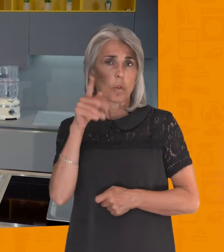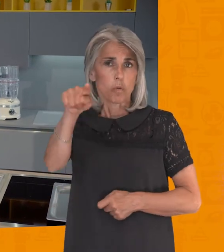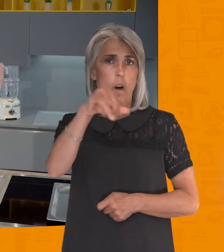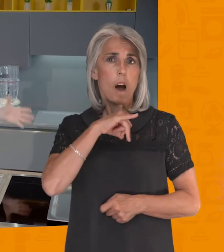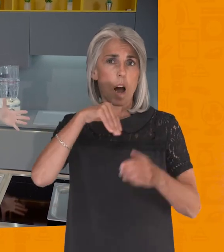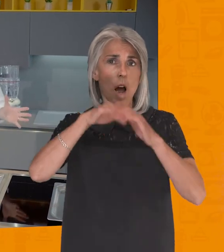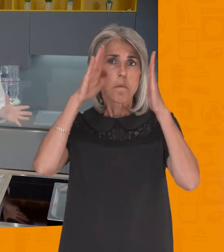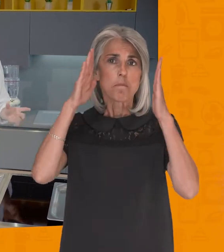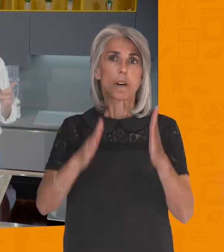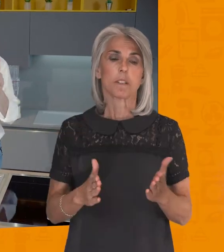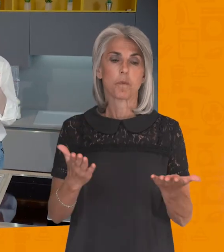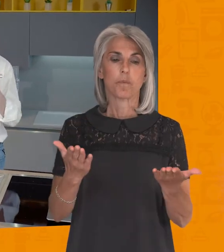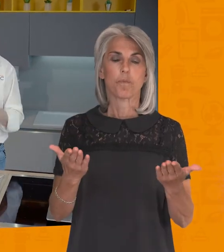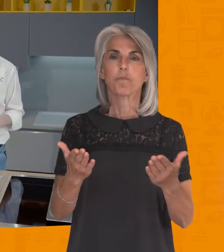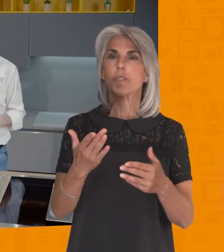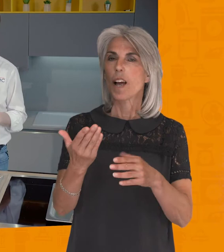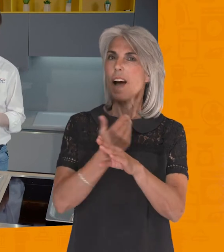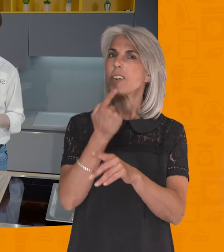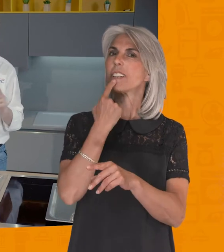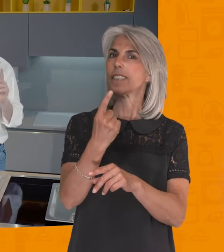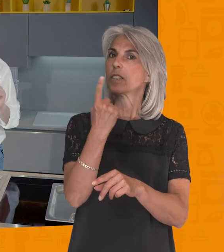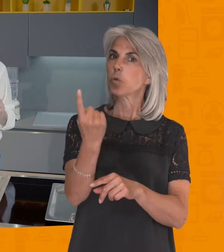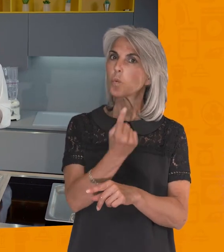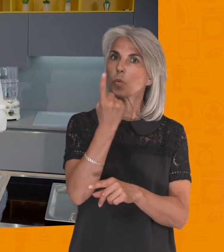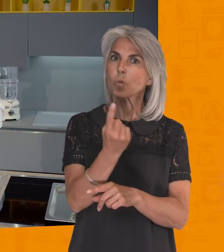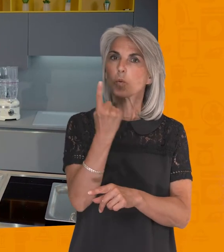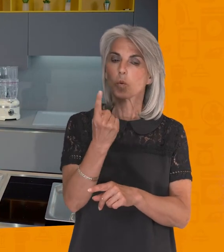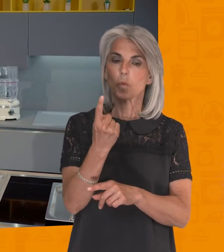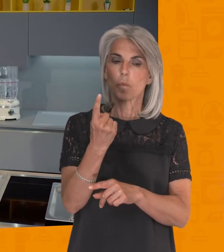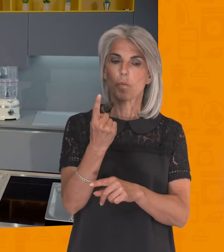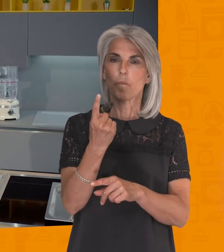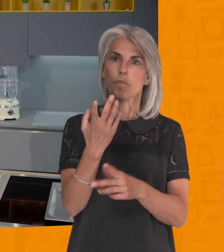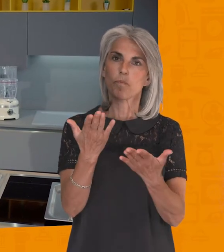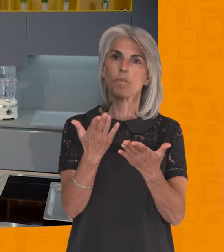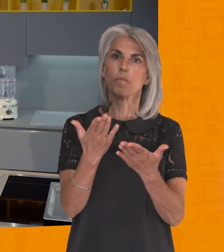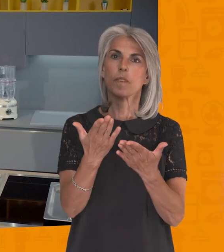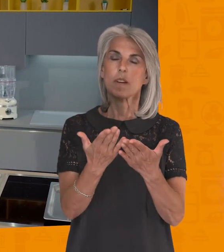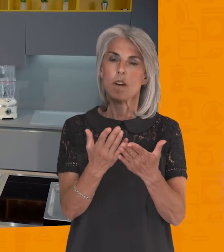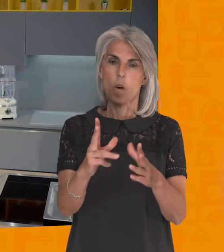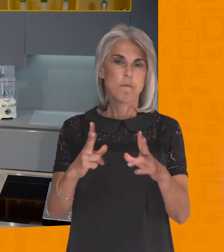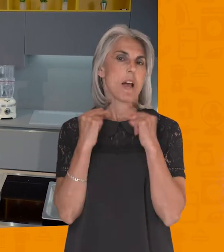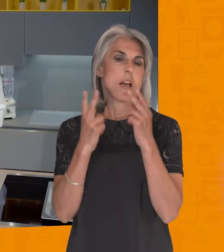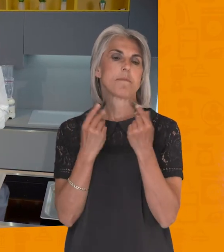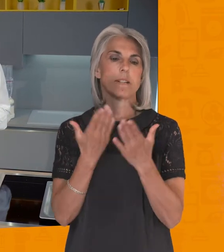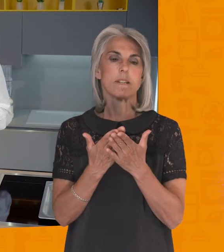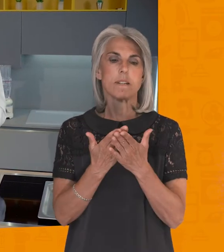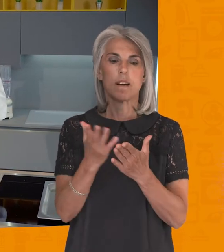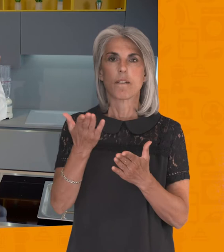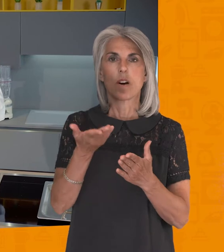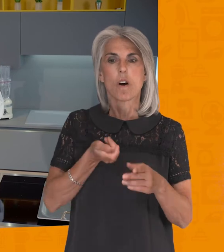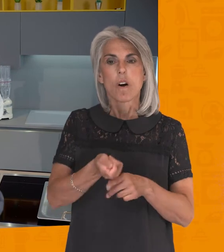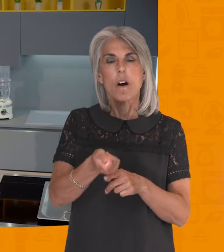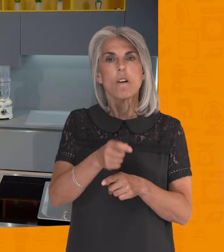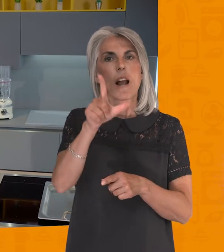vous servez tous les jours. Alors, avant de vous dire ce que c'est, on doit toujours rendre, en tout cas citer la source qui m'a appris ça.